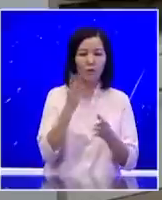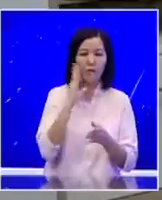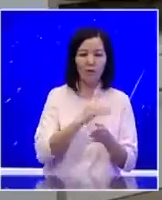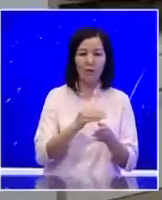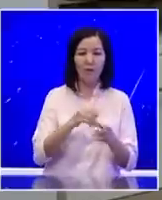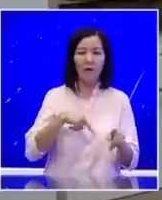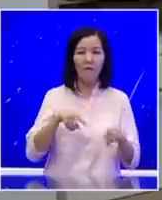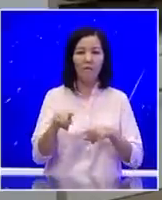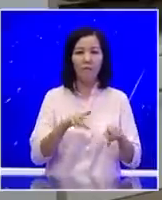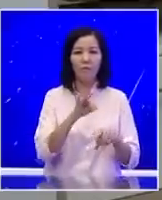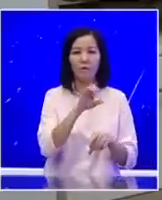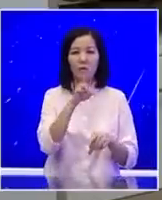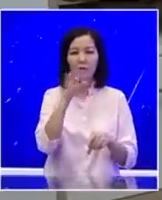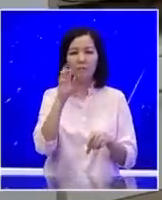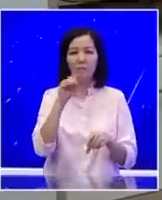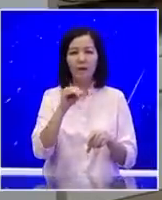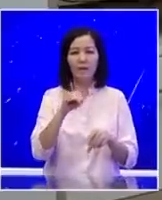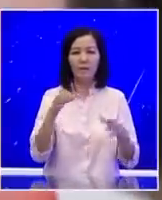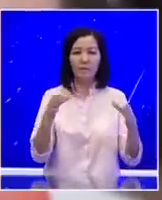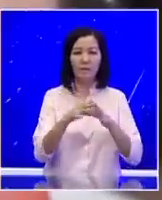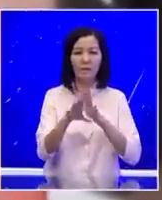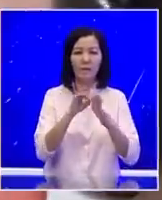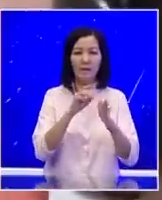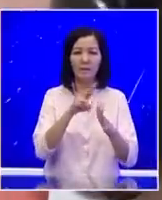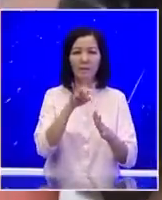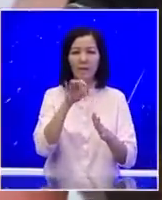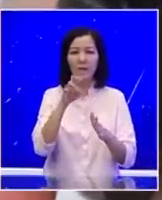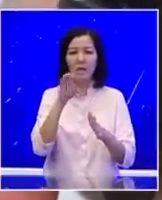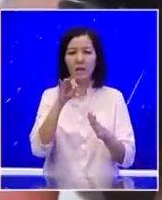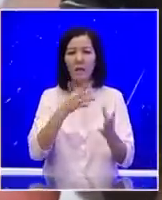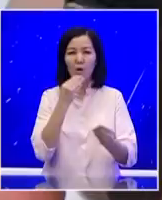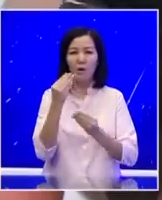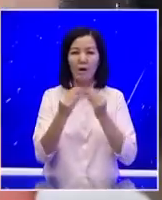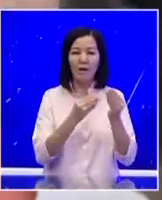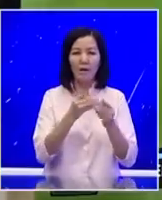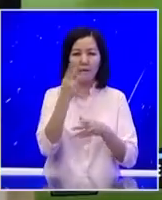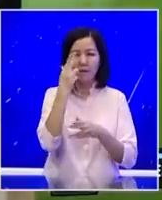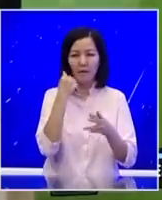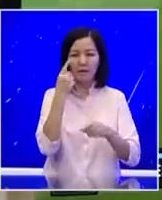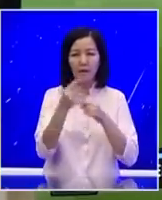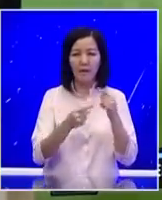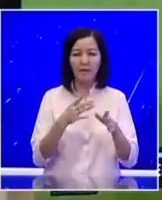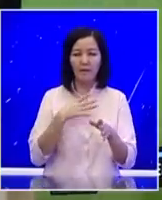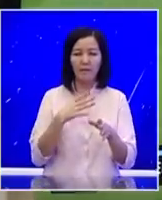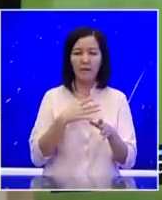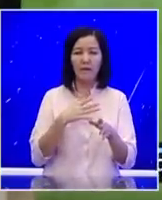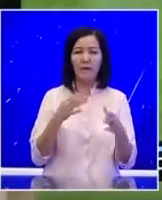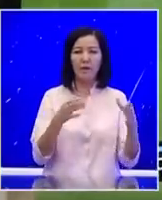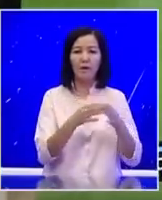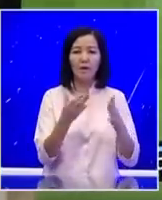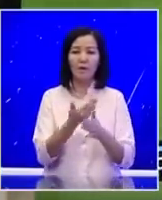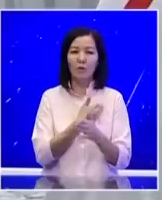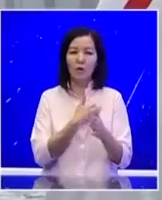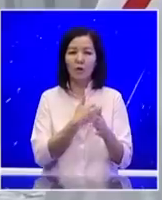көбіне футболдан Испан Премьер Лигасын таңдап, Реал Мадрид командасымен өнер көрсетуді дағдыға айналдырған. Бұл жолы да футбол ұжымын қалауынша